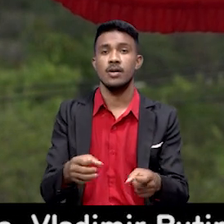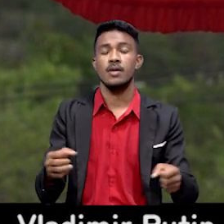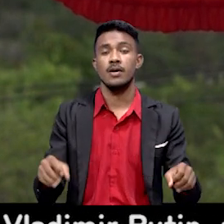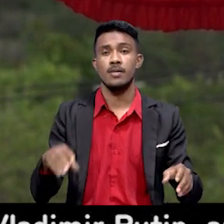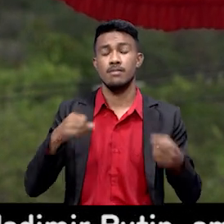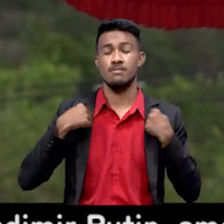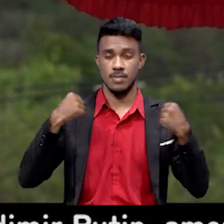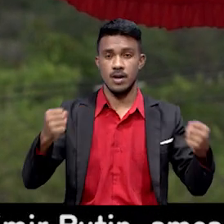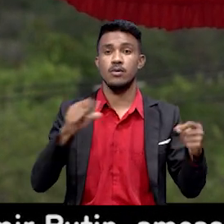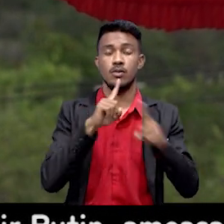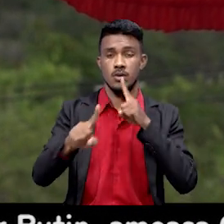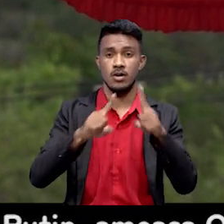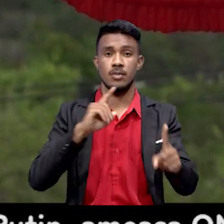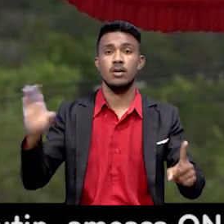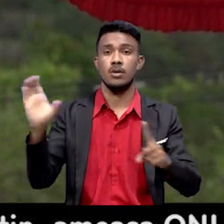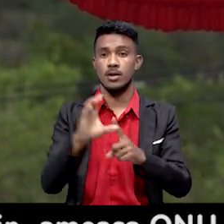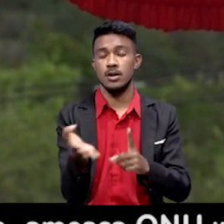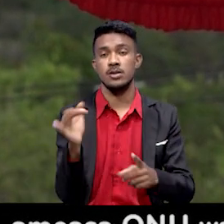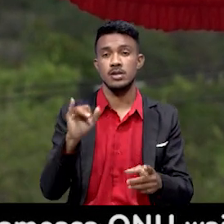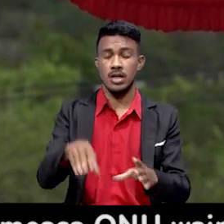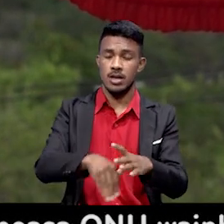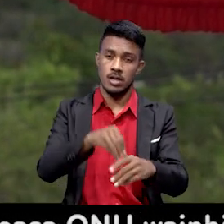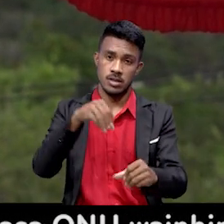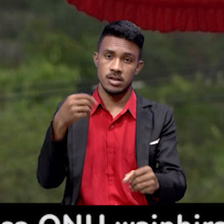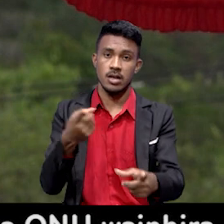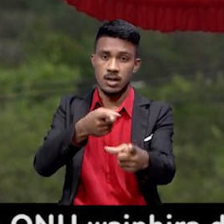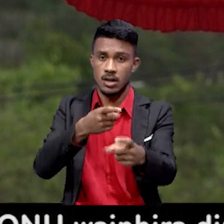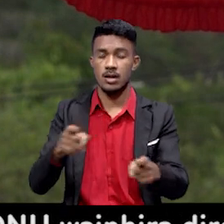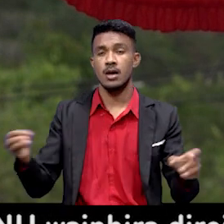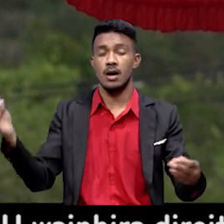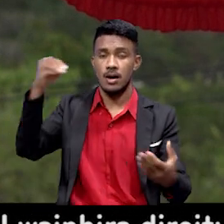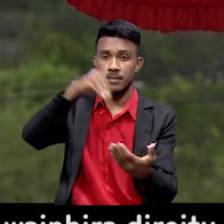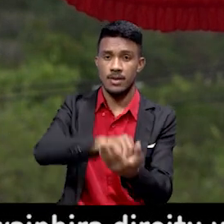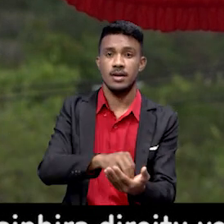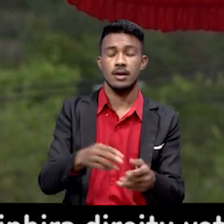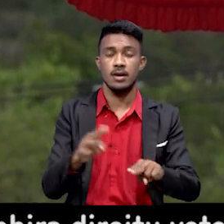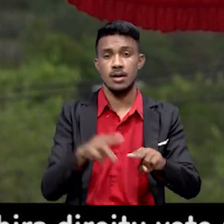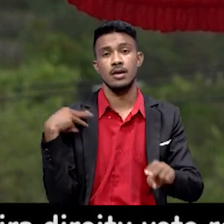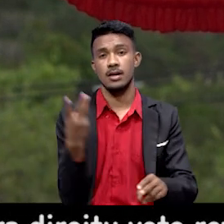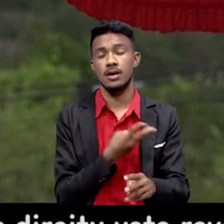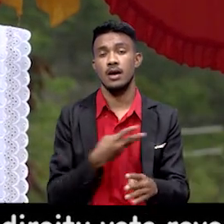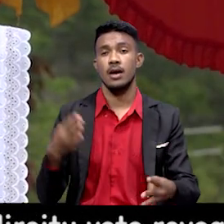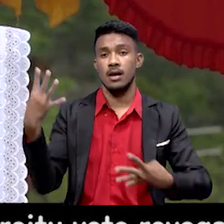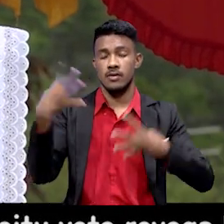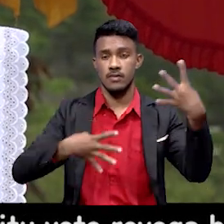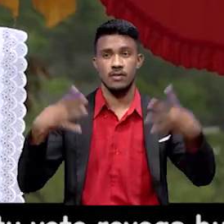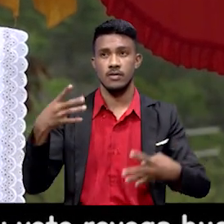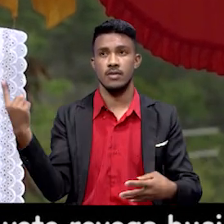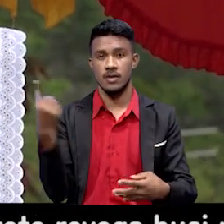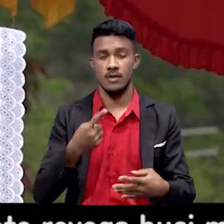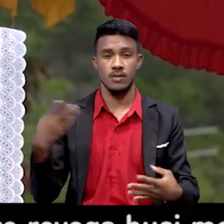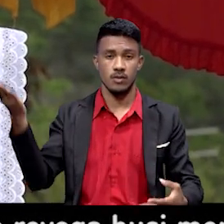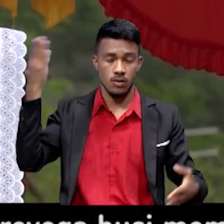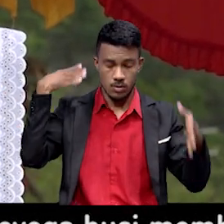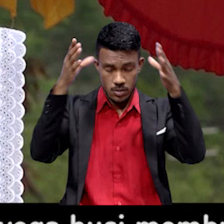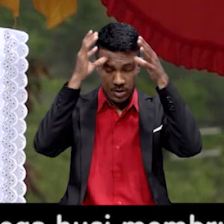tiba komandan sira. Tinggi hasai kilat. Mai perlu amenta itenian. Odi halofuno napati. Ex Presidente Republika José